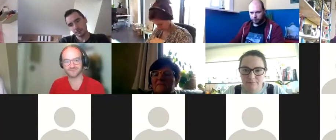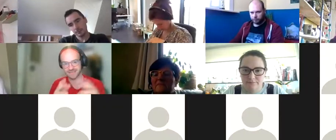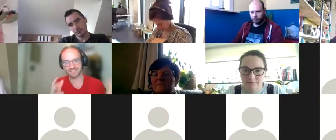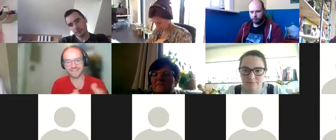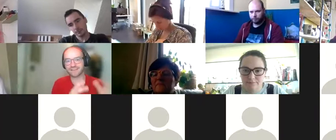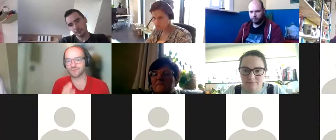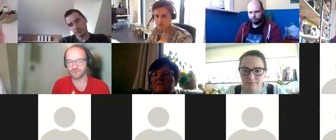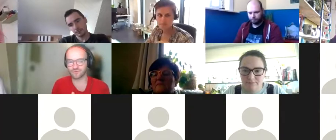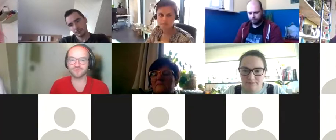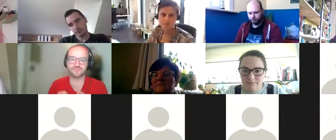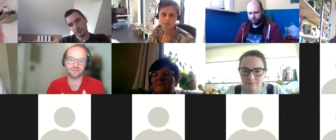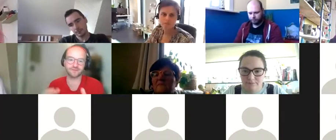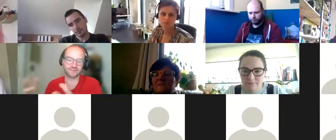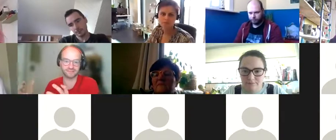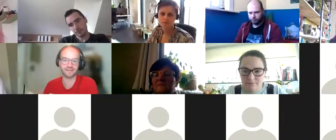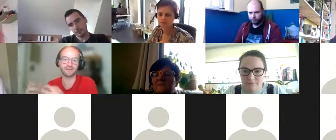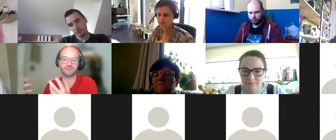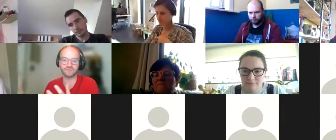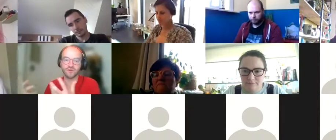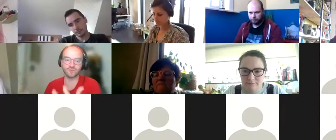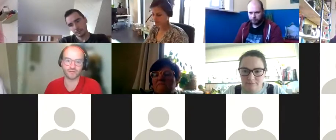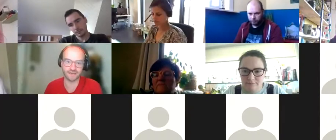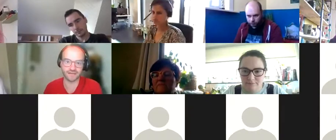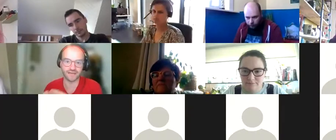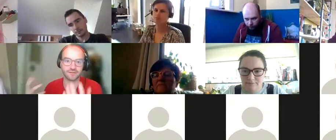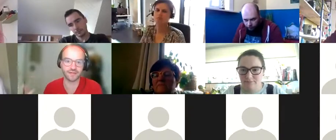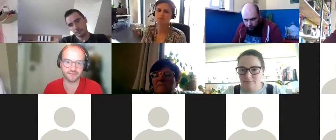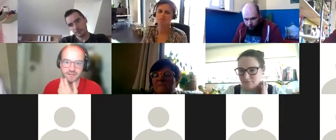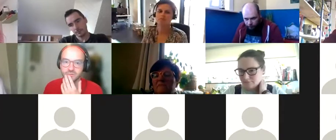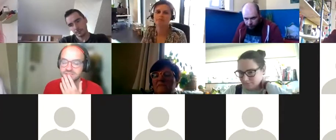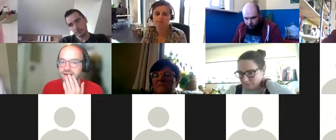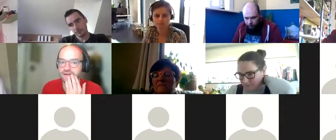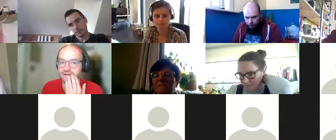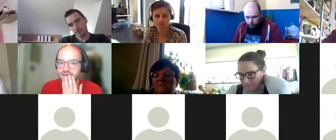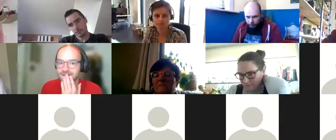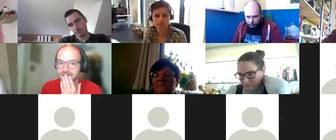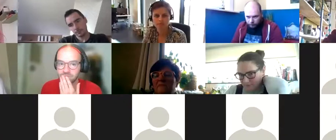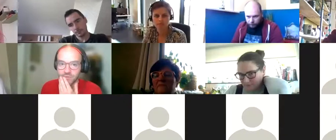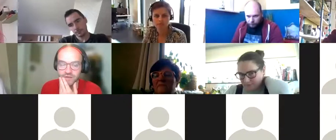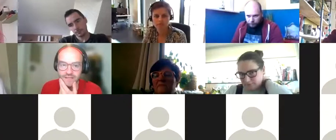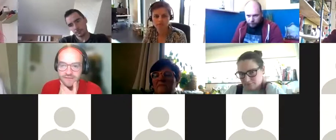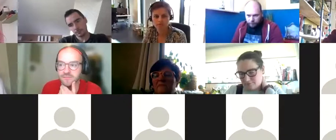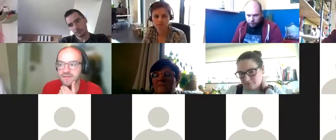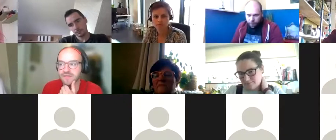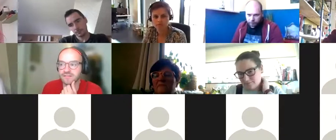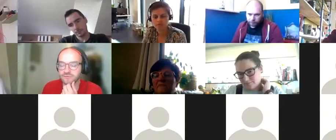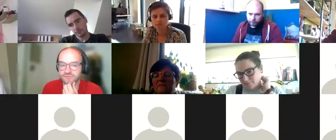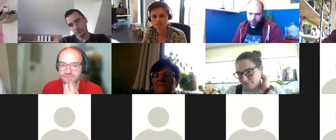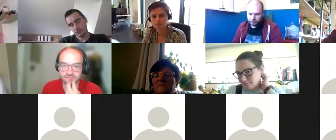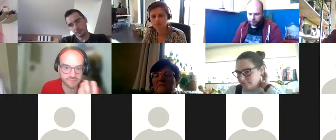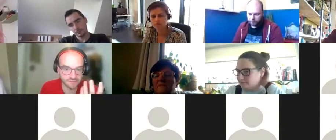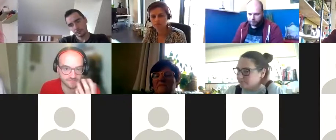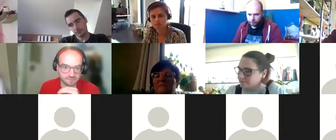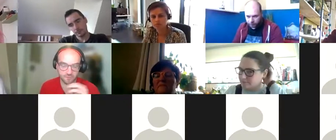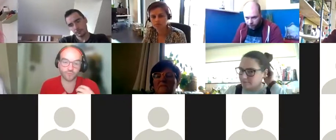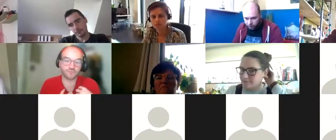van weekinschrijvingen, want bubbels, maar ook daginschrijvingen, want toegankelijkheid, die bereikt er meer kwetsbare jongeren en kinderen mee. Dus dat